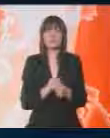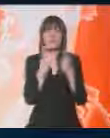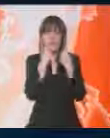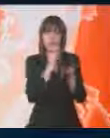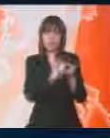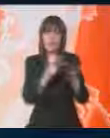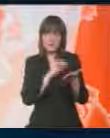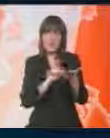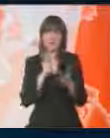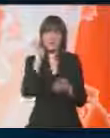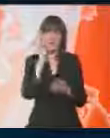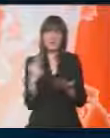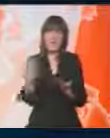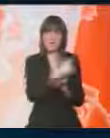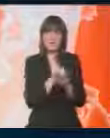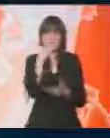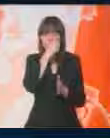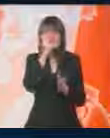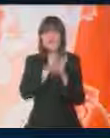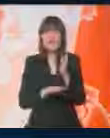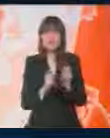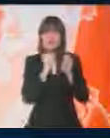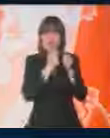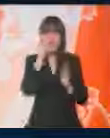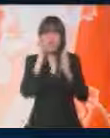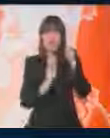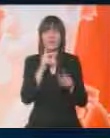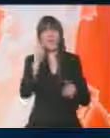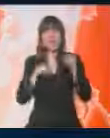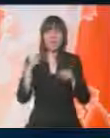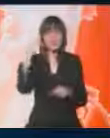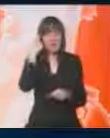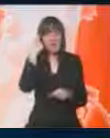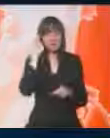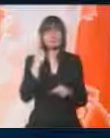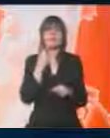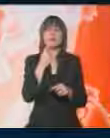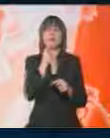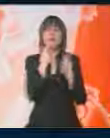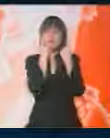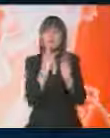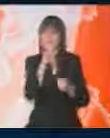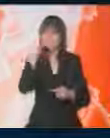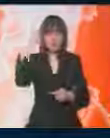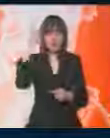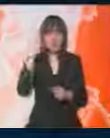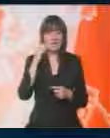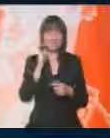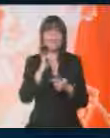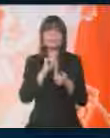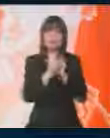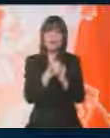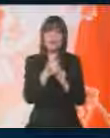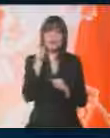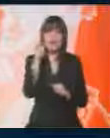postojeći tekst, njegovo usvajanje sa što manje amandmana i na neki način da sebe pozicionira ne samo kontra